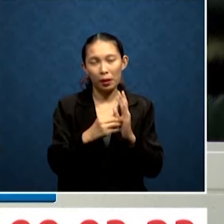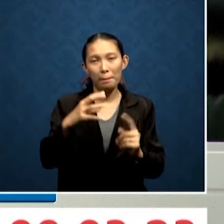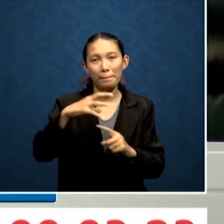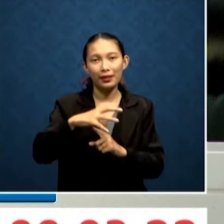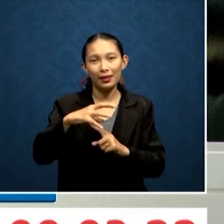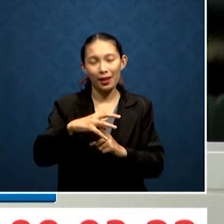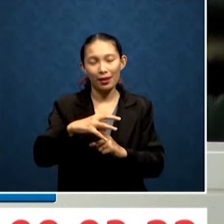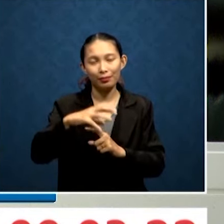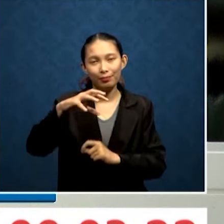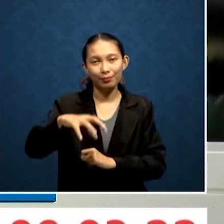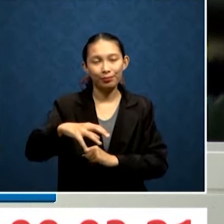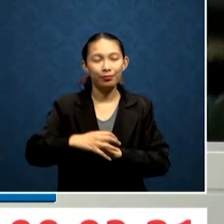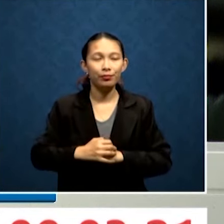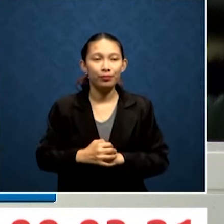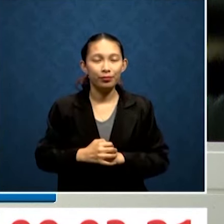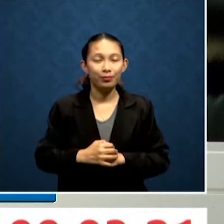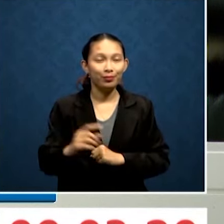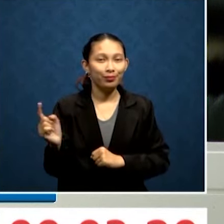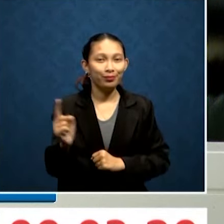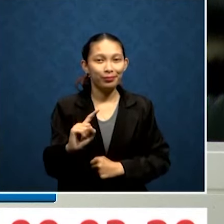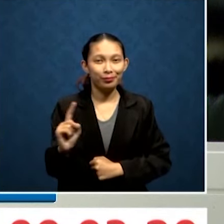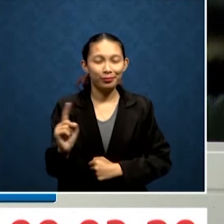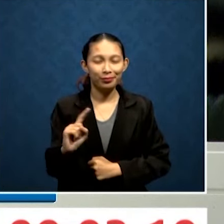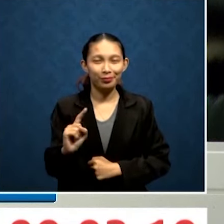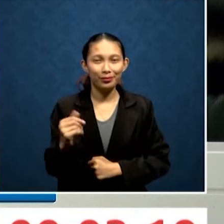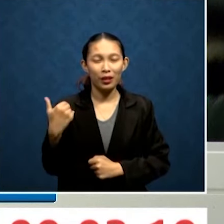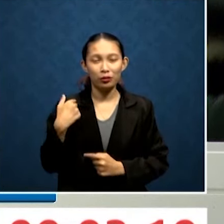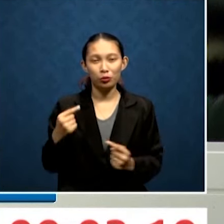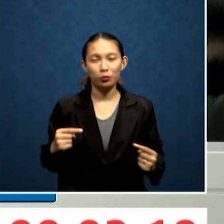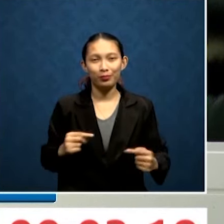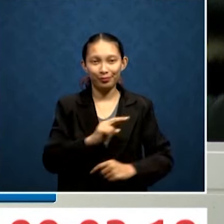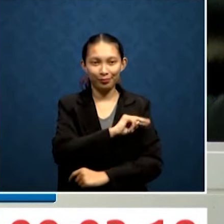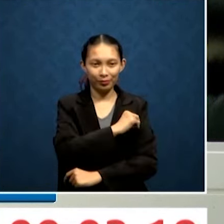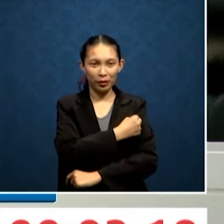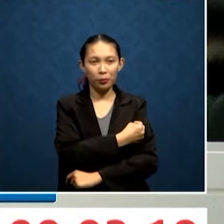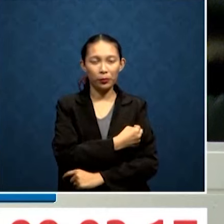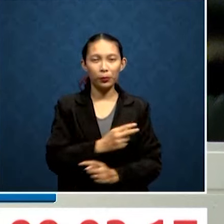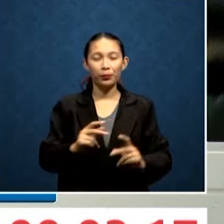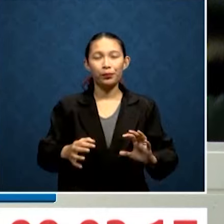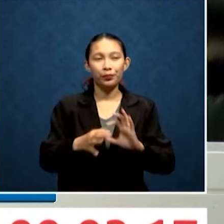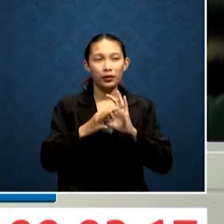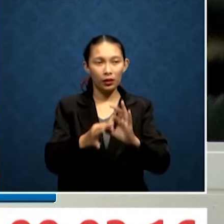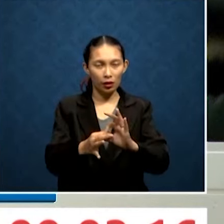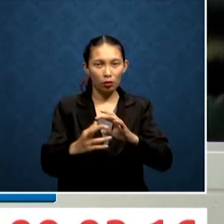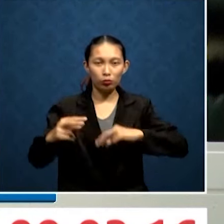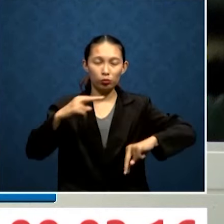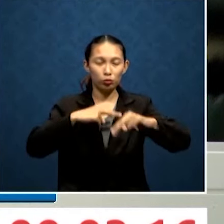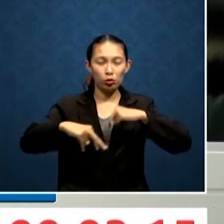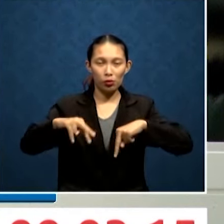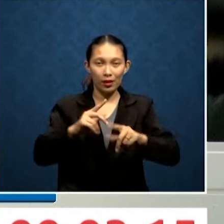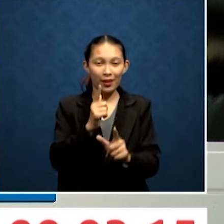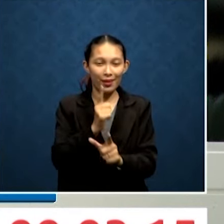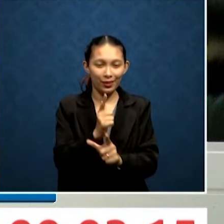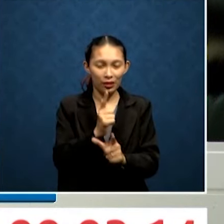าว่าด้วยการสาธารณสุขที่เกี่ยวกับการควบคุมการเลี้ยงและ